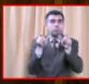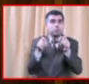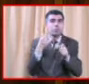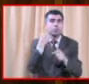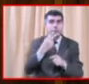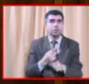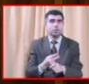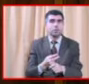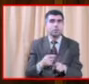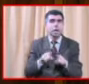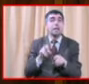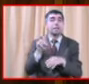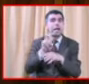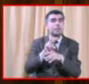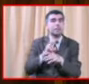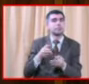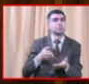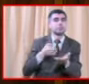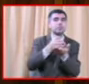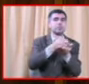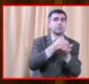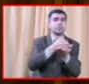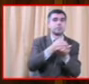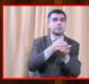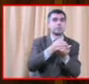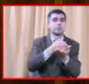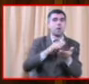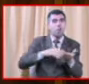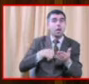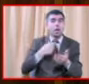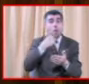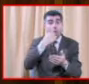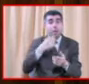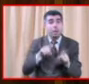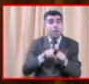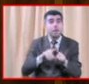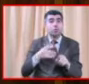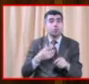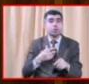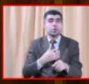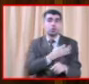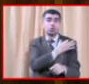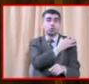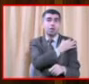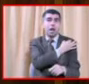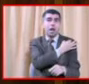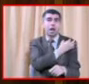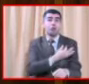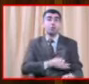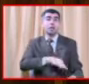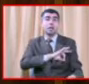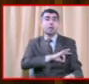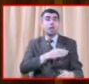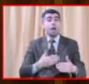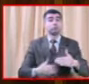واخا داكشي التاكسيات دازو كونتخ تو الموند. ونقول لكم واحد القضية، الجنرال بن سليمان عيط لي جوست ملي كانوا